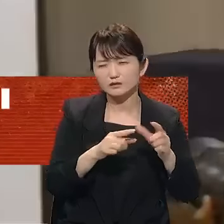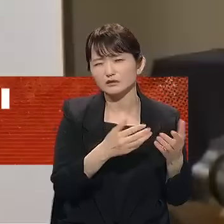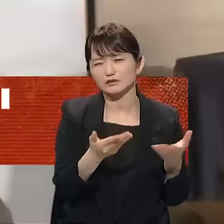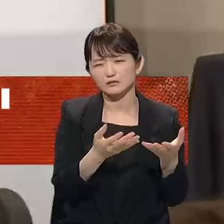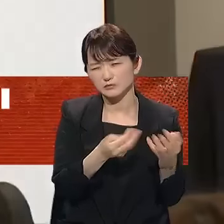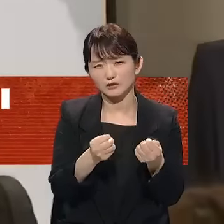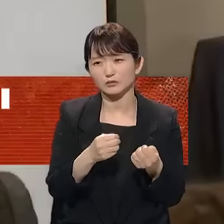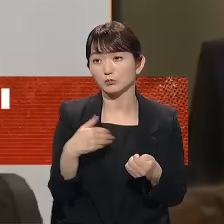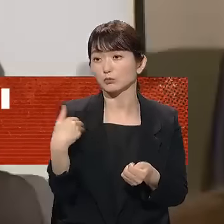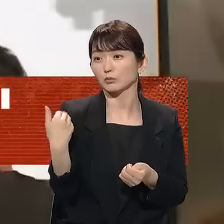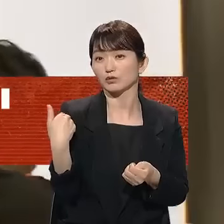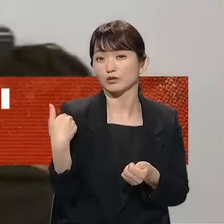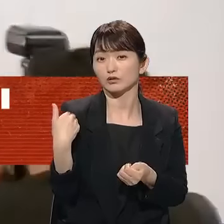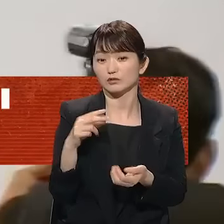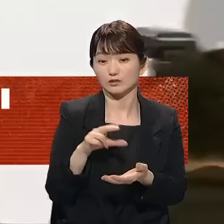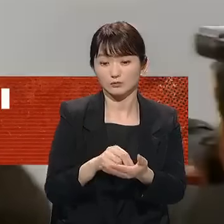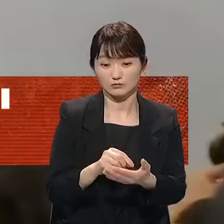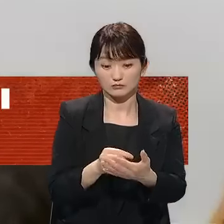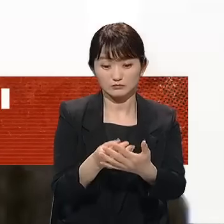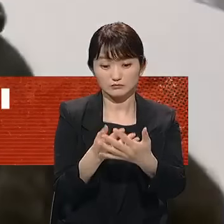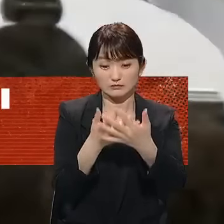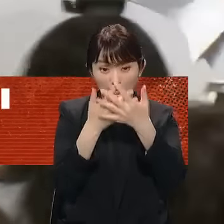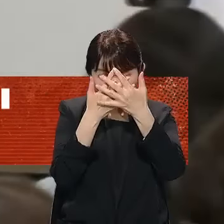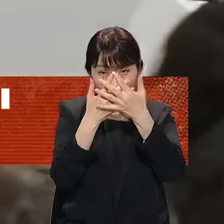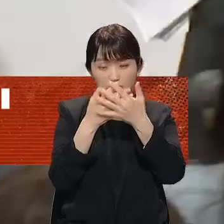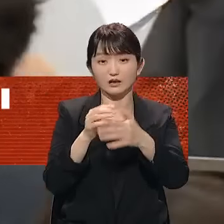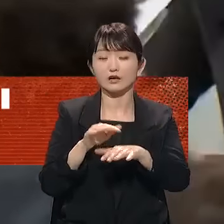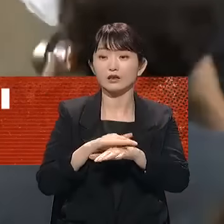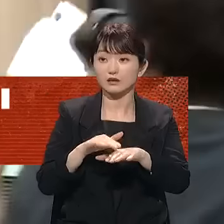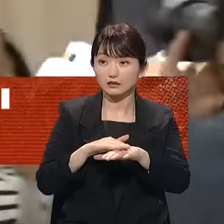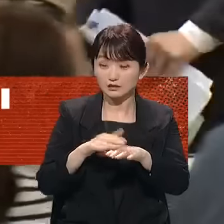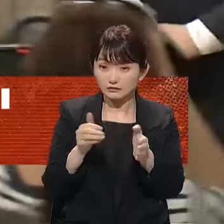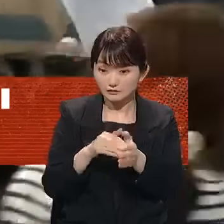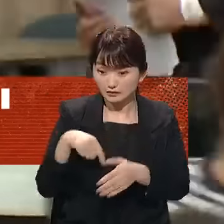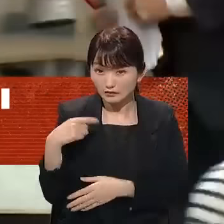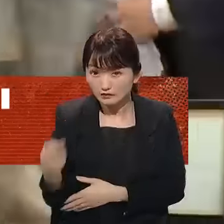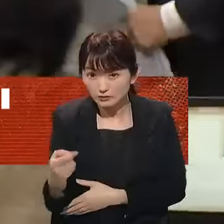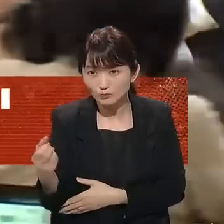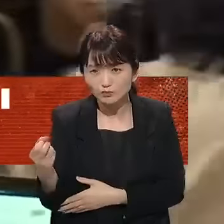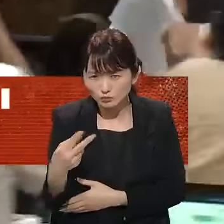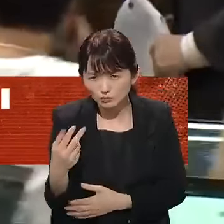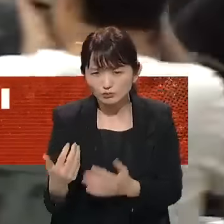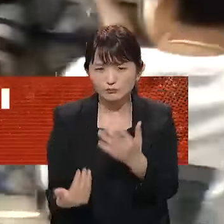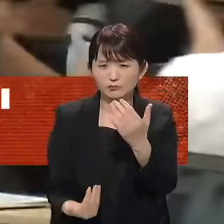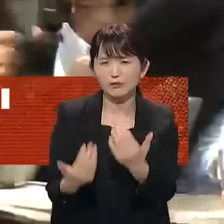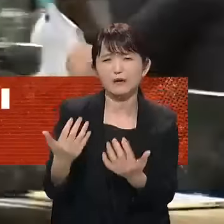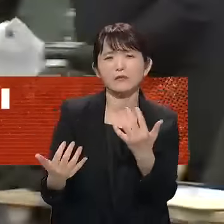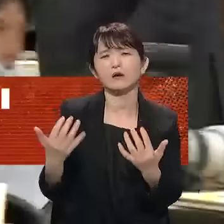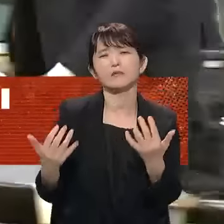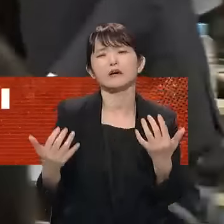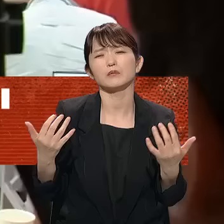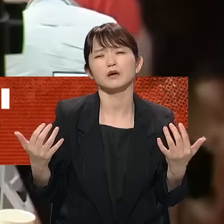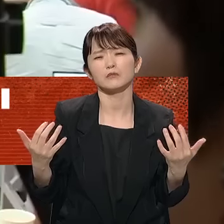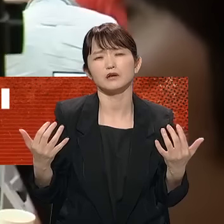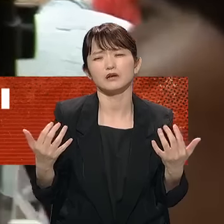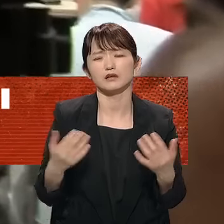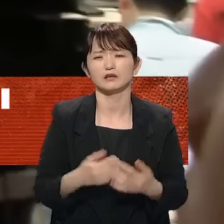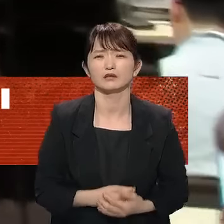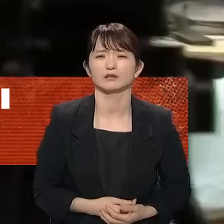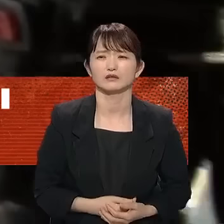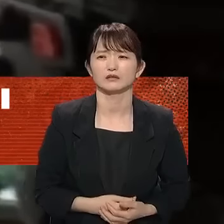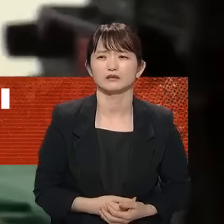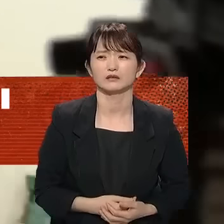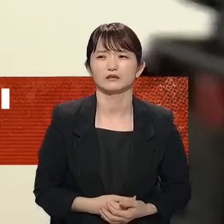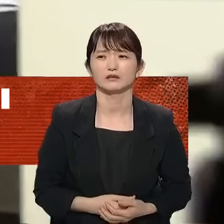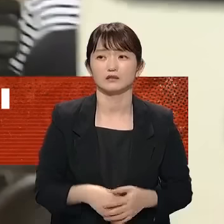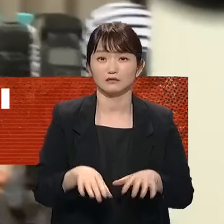몰랐던 문제들이 점점 수면 위로 떠오르게 됐었고 해결을 하고 나면 다른 문제가 올라오고 다른 문제가 또 생기고 점점 문제가 커졌다라는 겁니다.